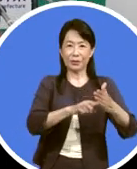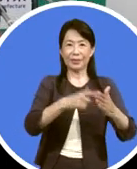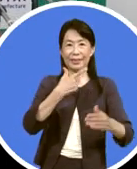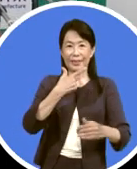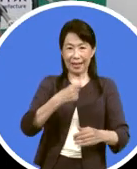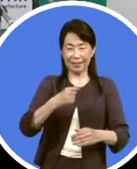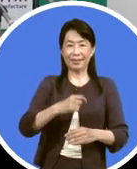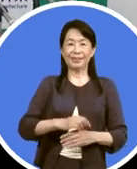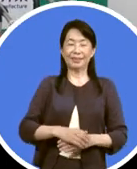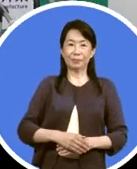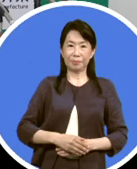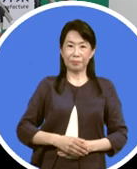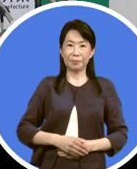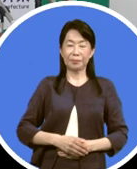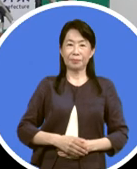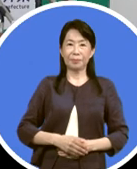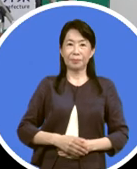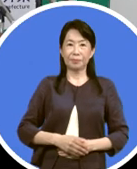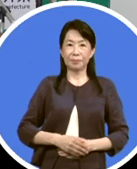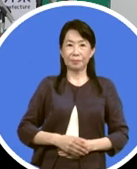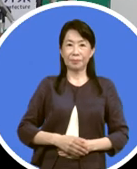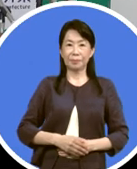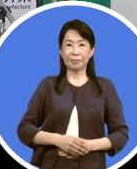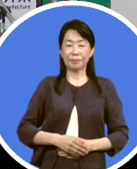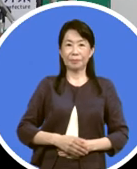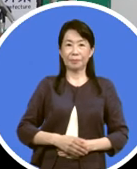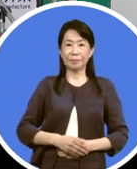まいりたいと考えているところでございます